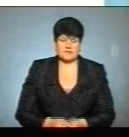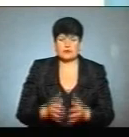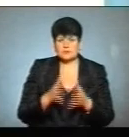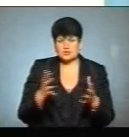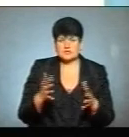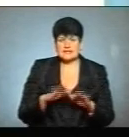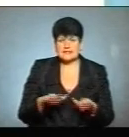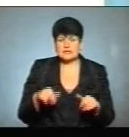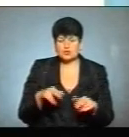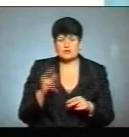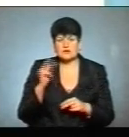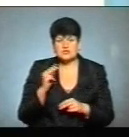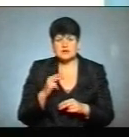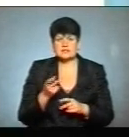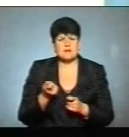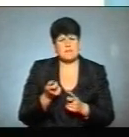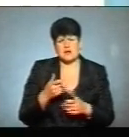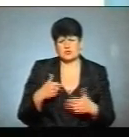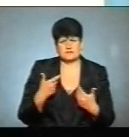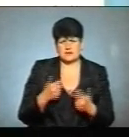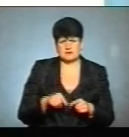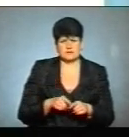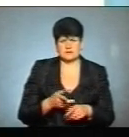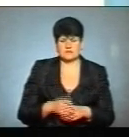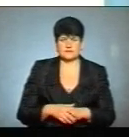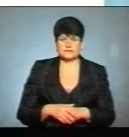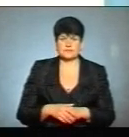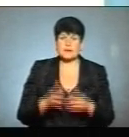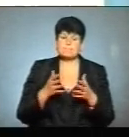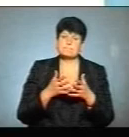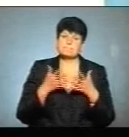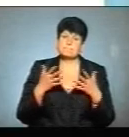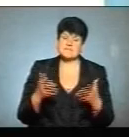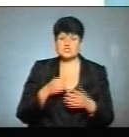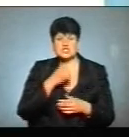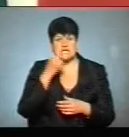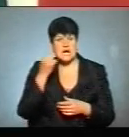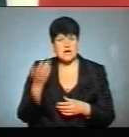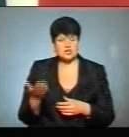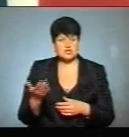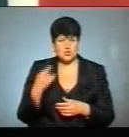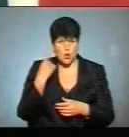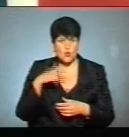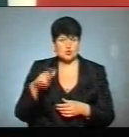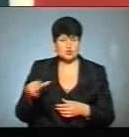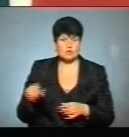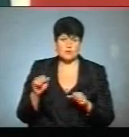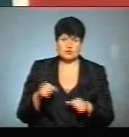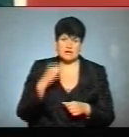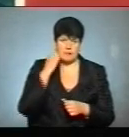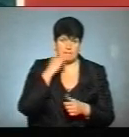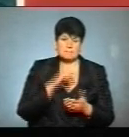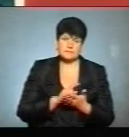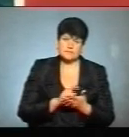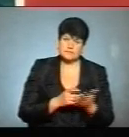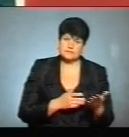йдуть, кудись вони навчаються, дуже мало звертається таких. А більш старші особи, можливо, люди пенсійного